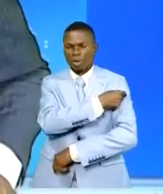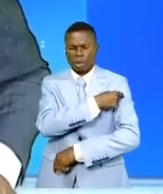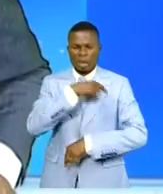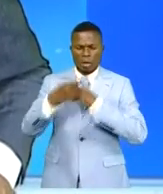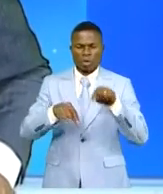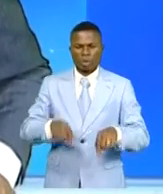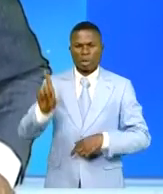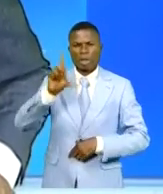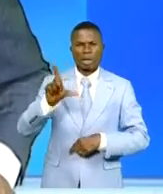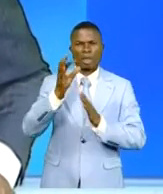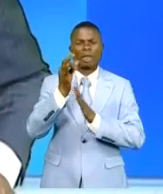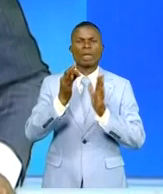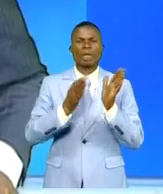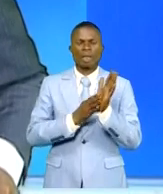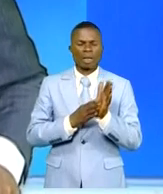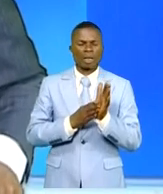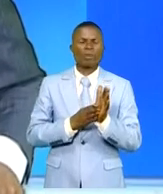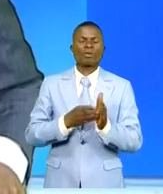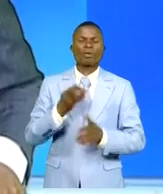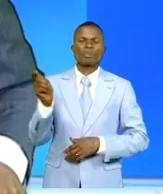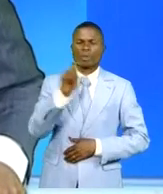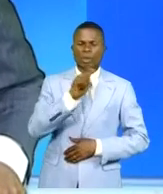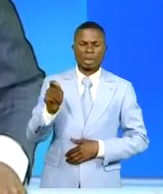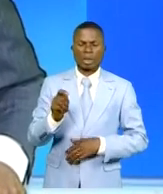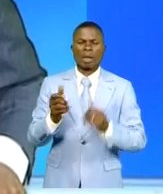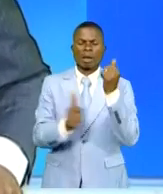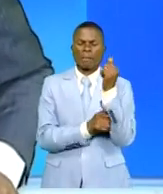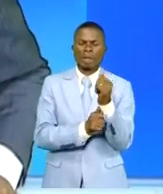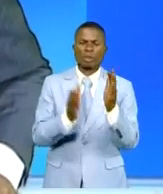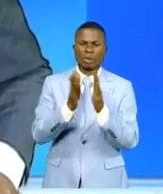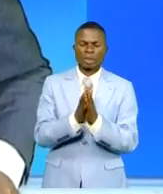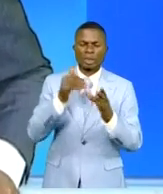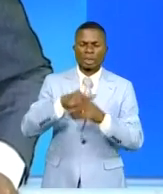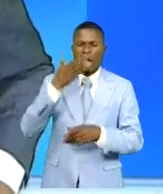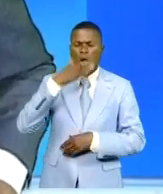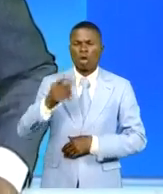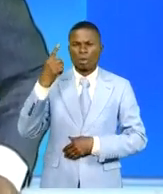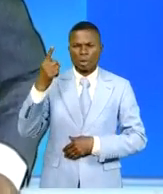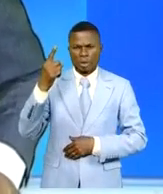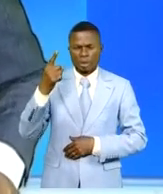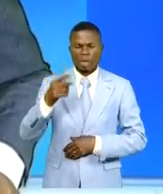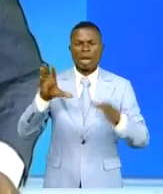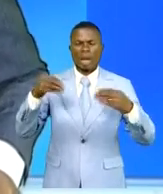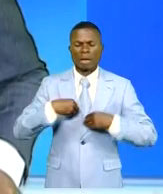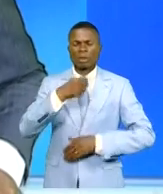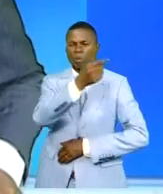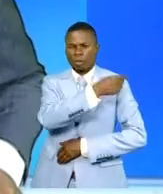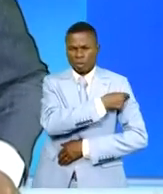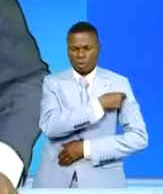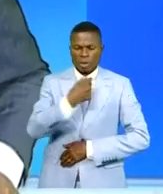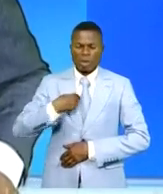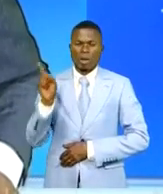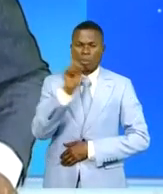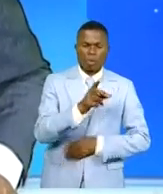lundi n'attire pas assez de monde. Une dizaine de personnes par site en moyenne. Je désire me faire vacciner, je me rends dans